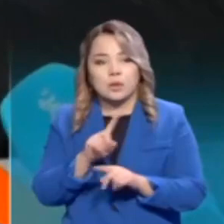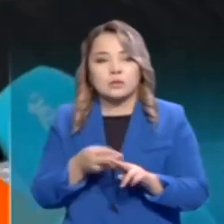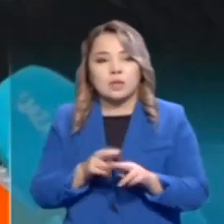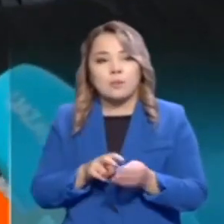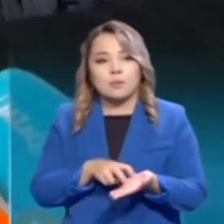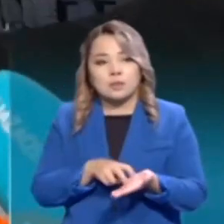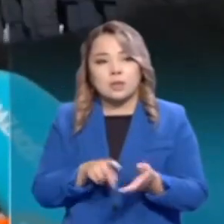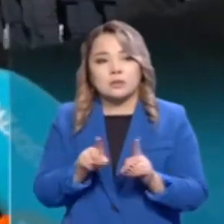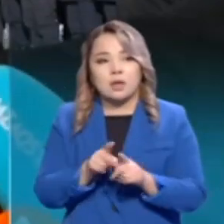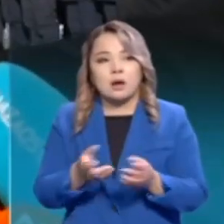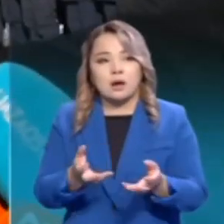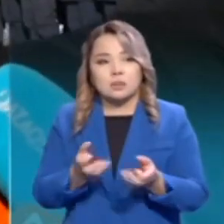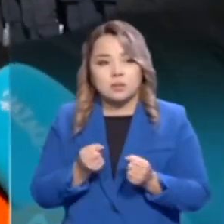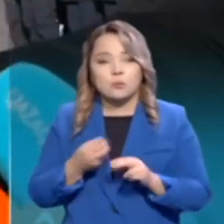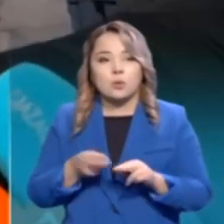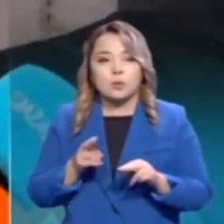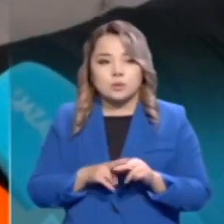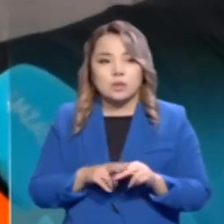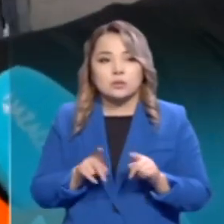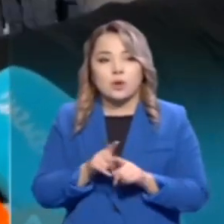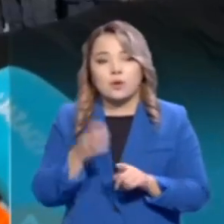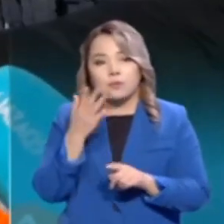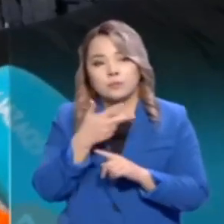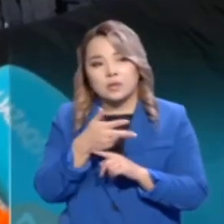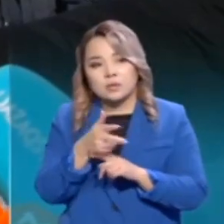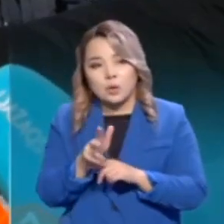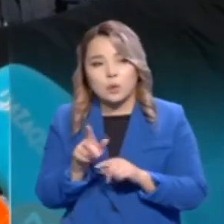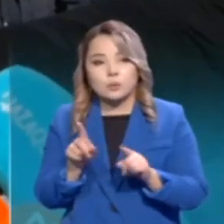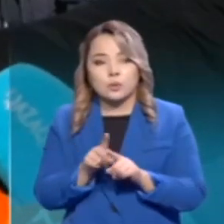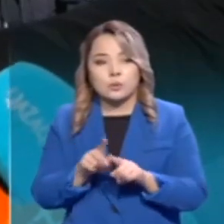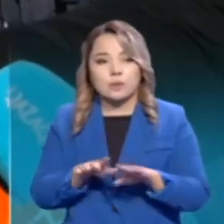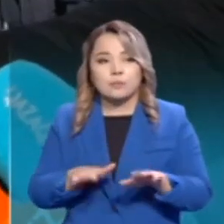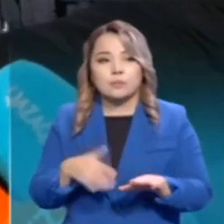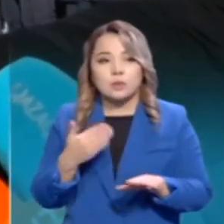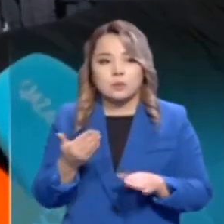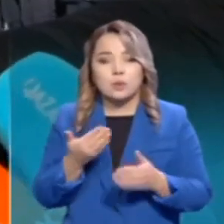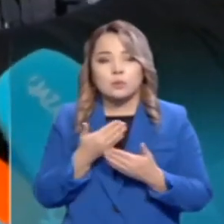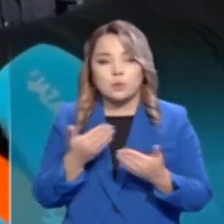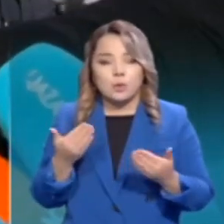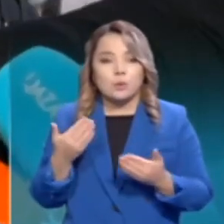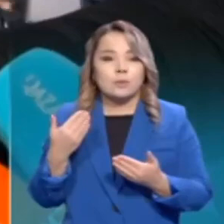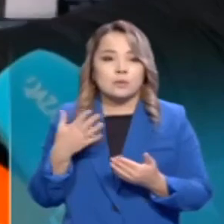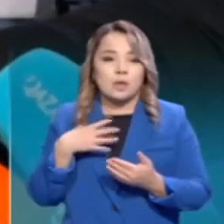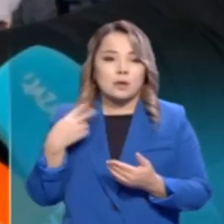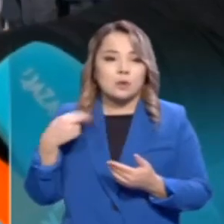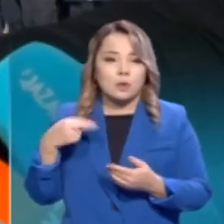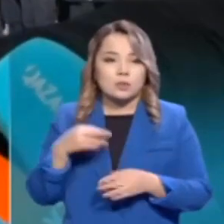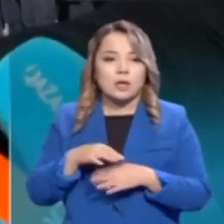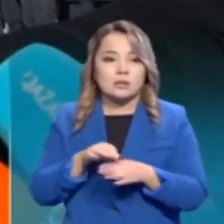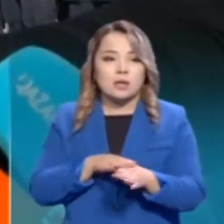нелерін алып, сондай видеолар түсіріп, сол соңғы қоңырауда соларды көрсеткен.